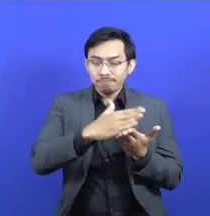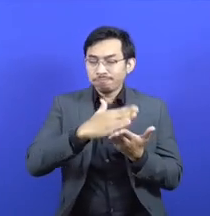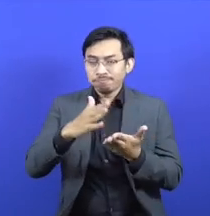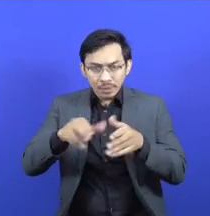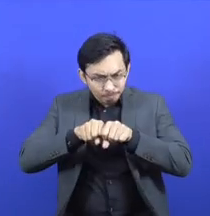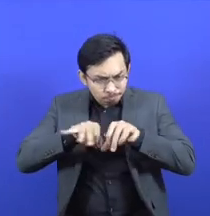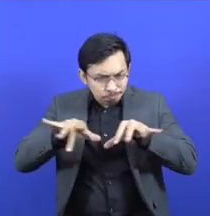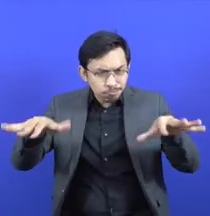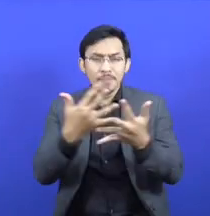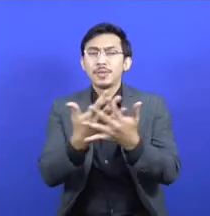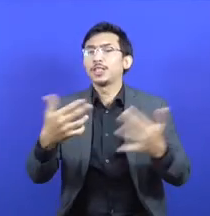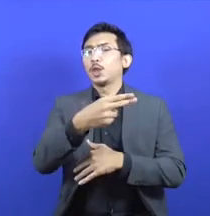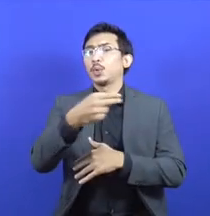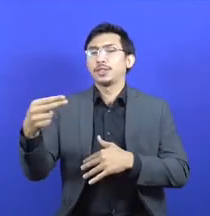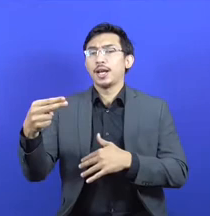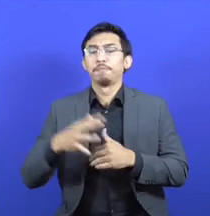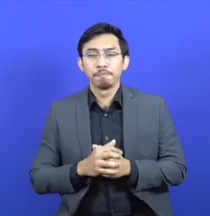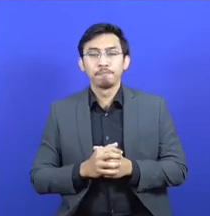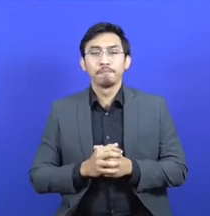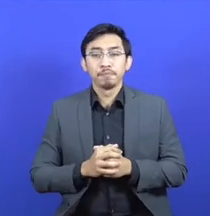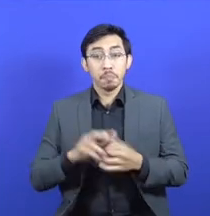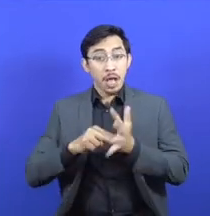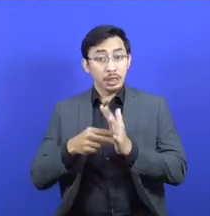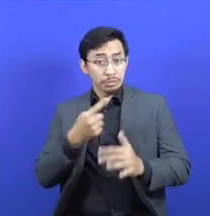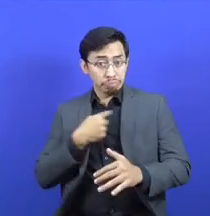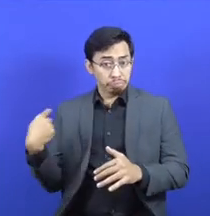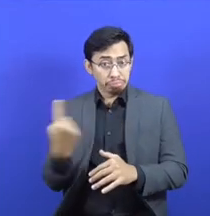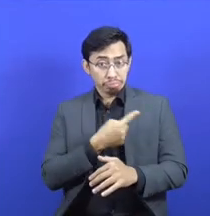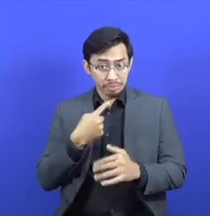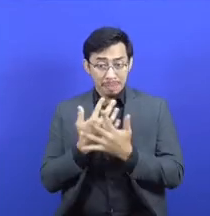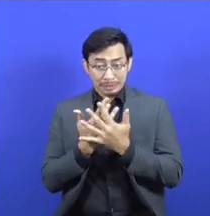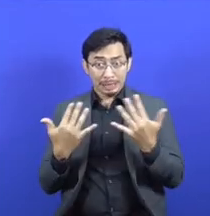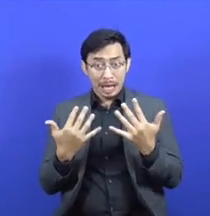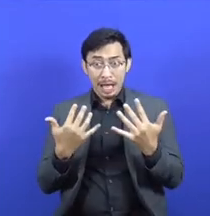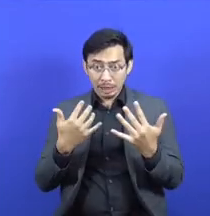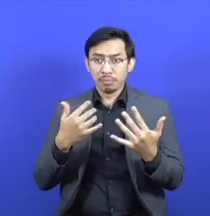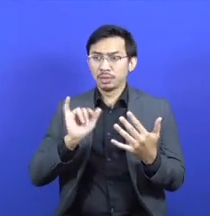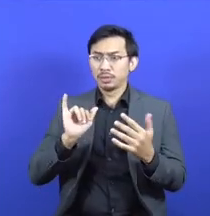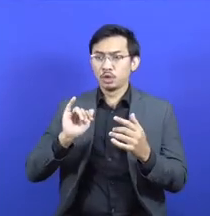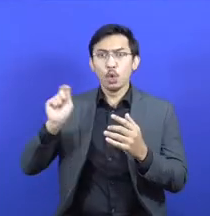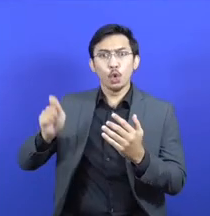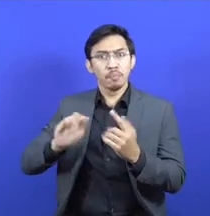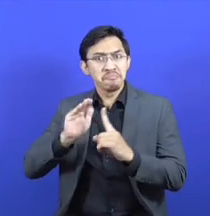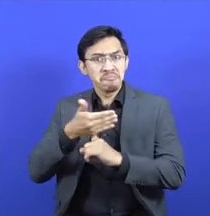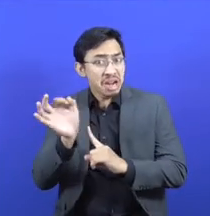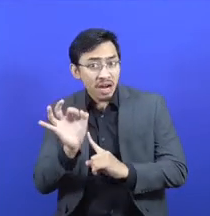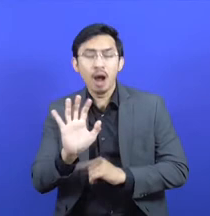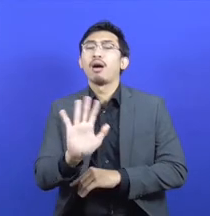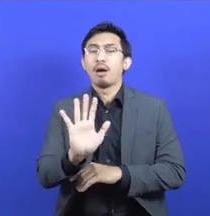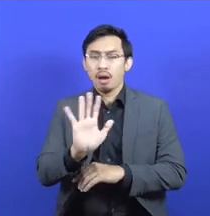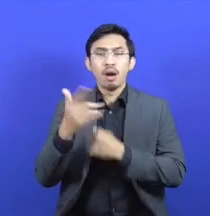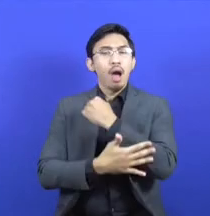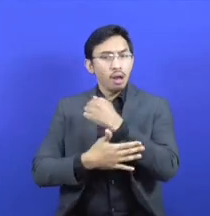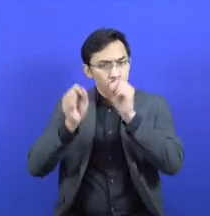ke seluruh masyarakat Indonesia. Namun, bukan berarti kita sebagai masyarakat tidak punya perlindungan hukum. Negara